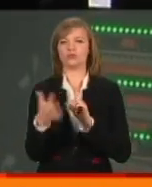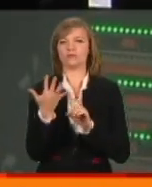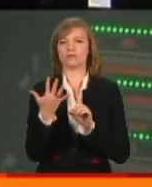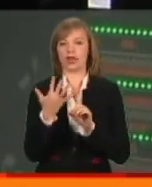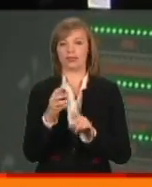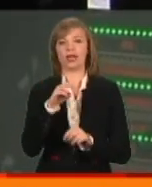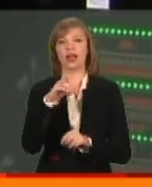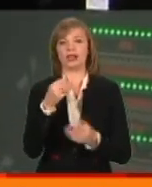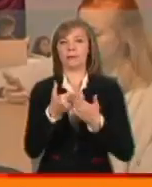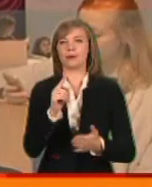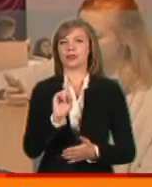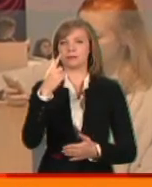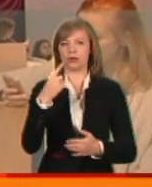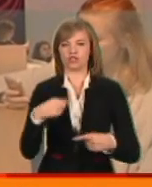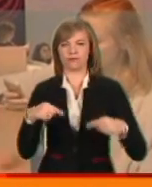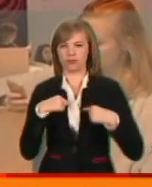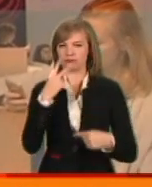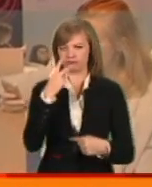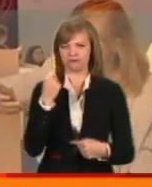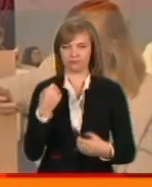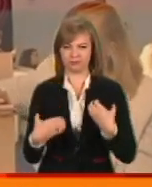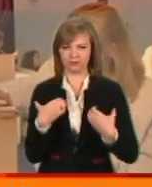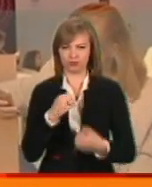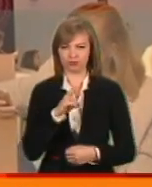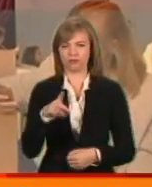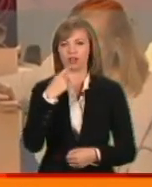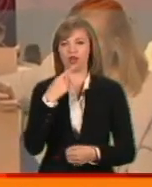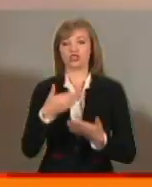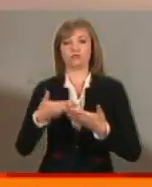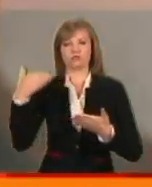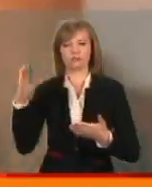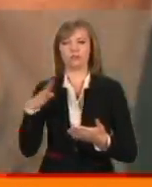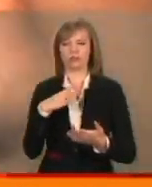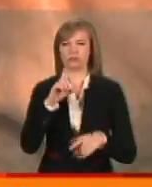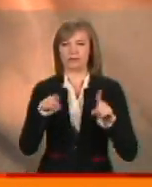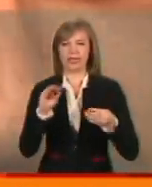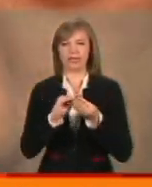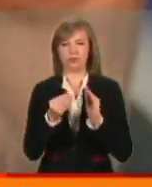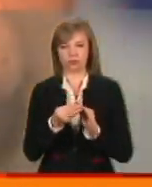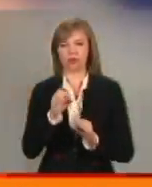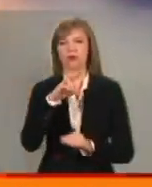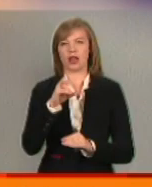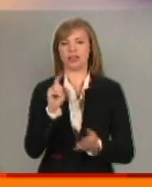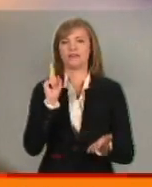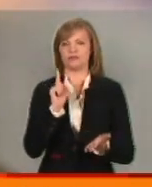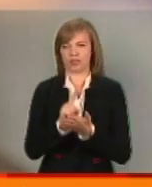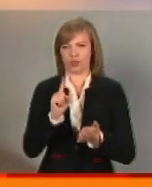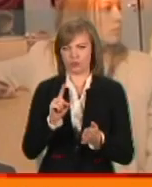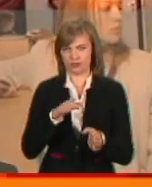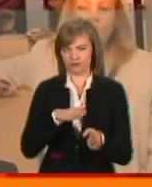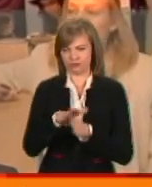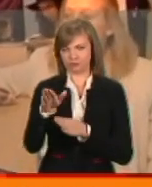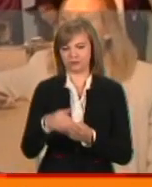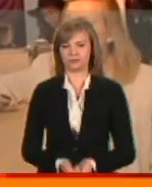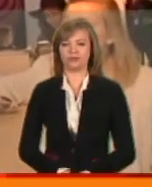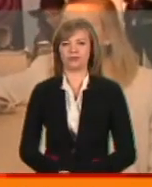п'ятий. Утім, перед першим фіналом помітно нервує. Каже, до того були деякі проблеми, але їх вдалося